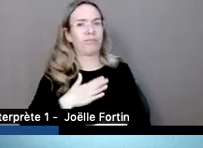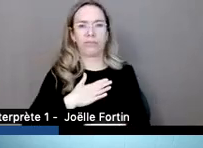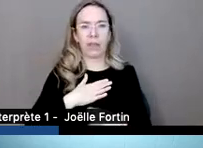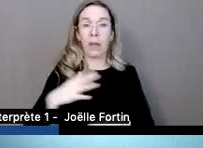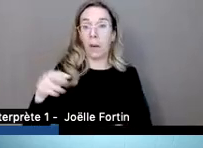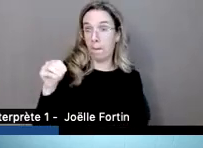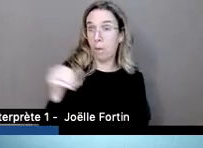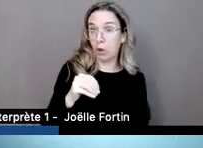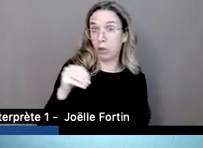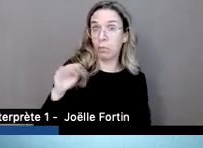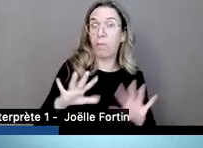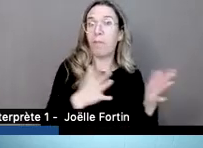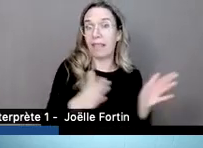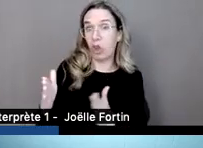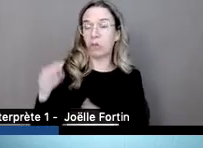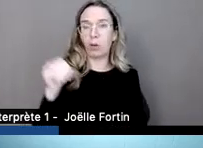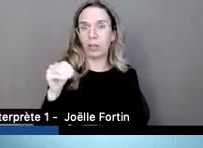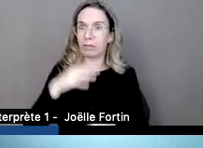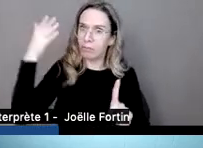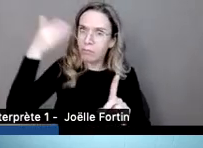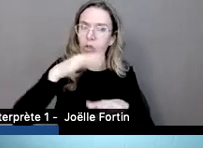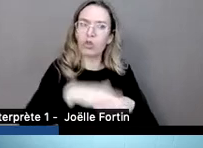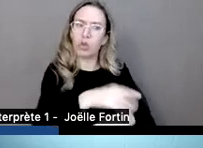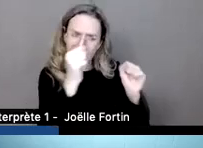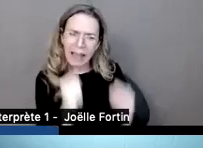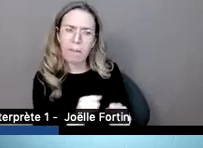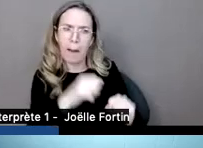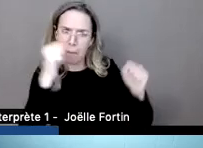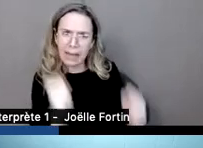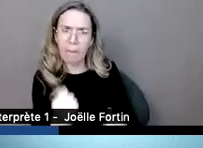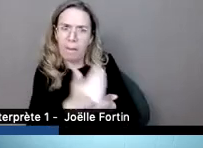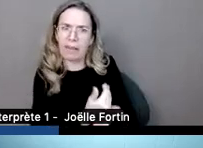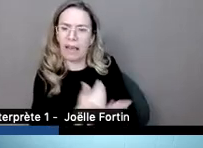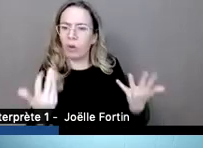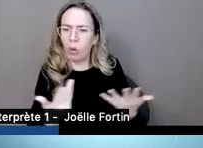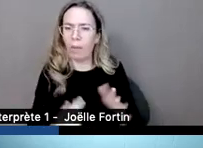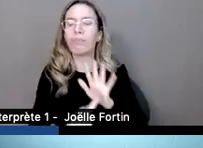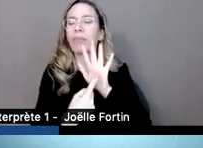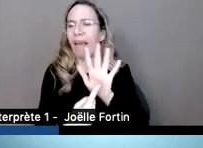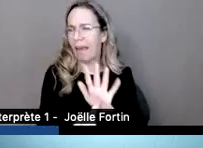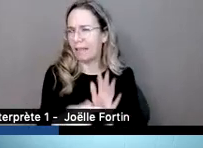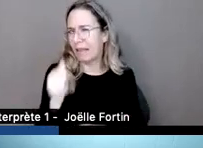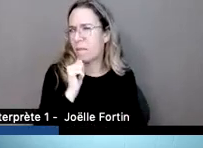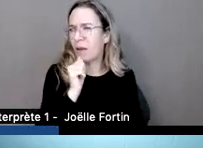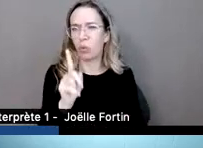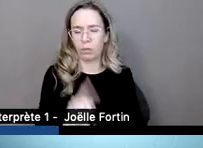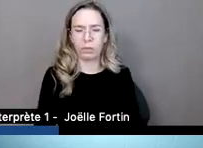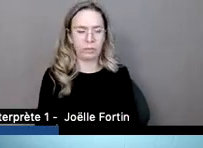mettons uniquement l'accent sur les capacités préservées. Je vais vous donner des exemples tantôt.